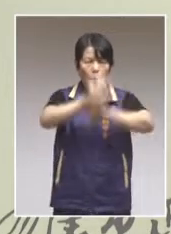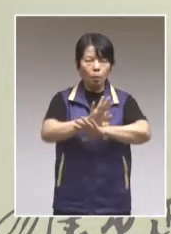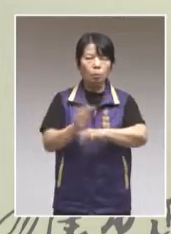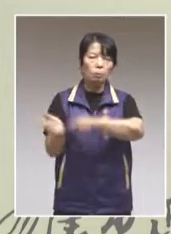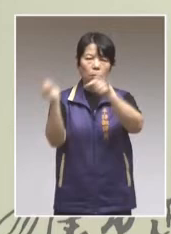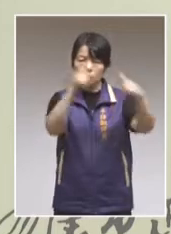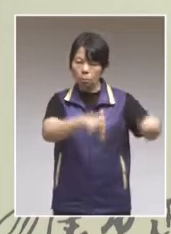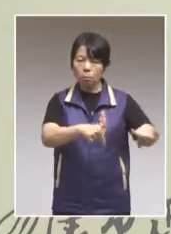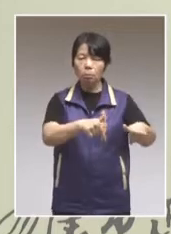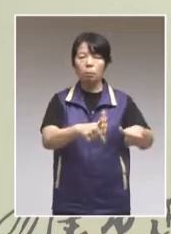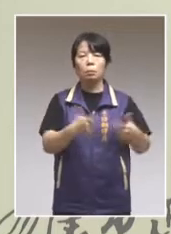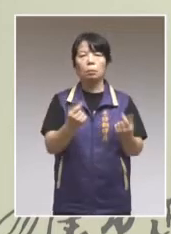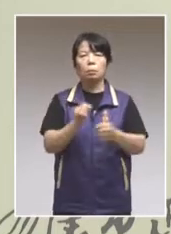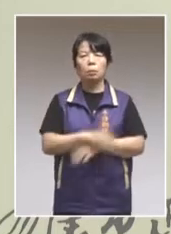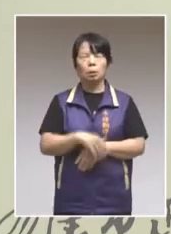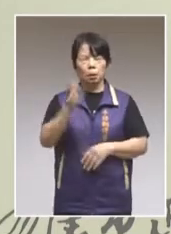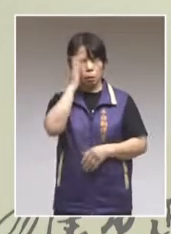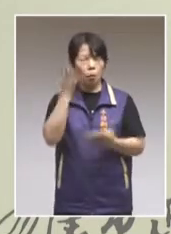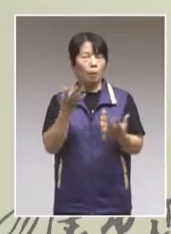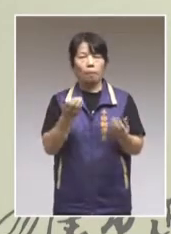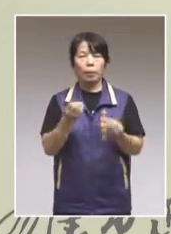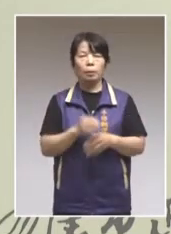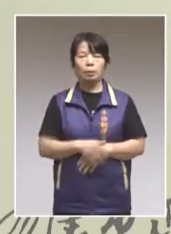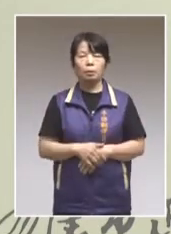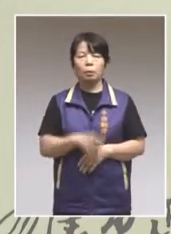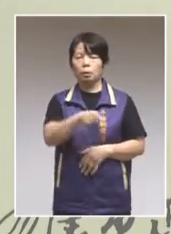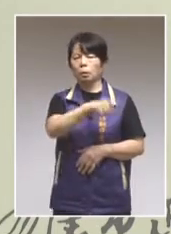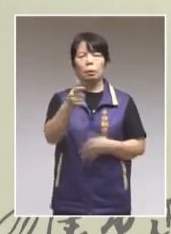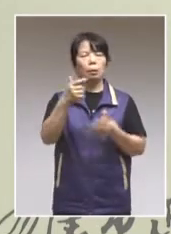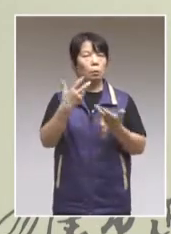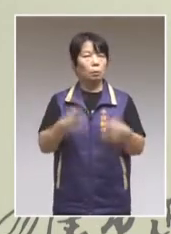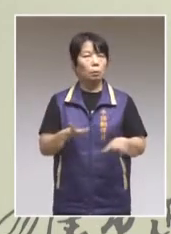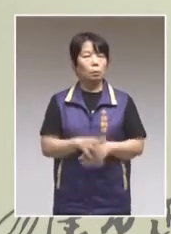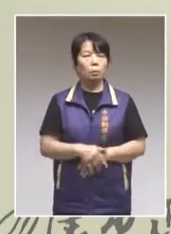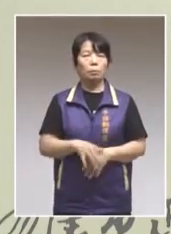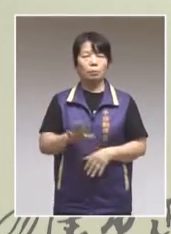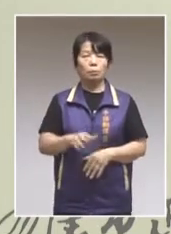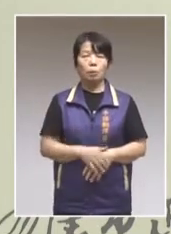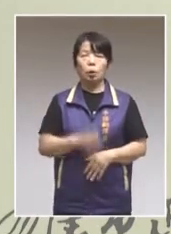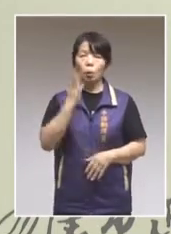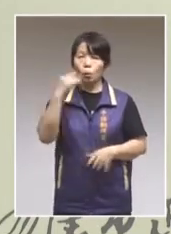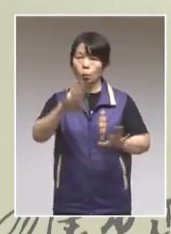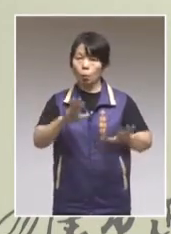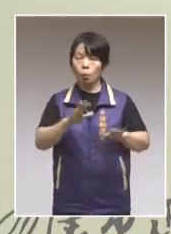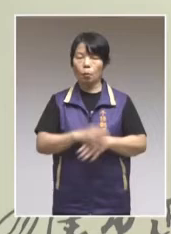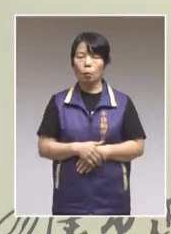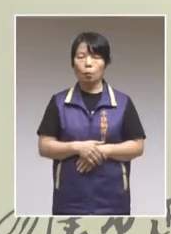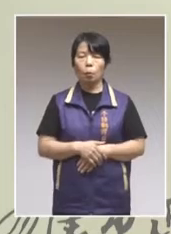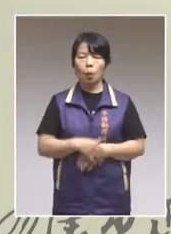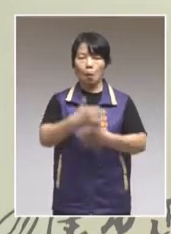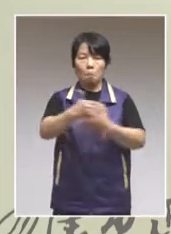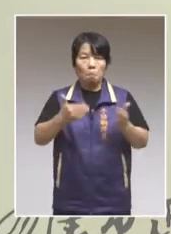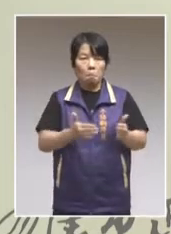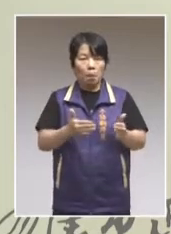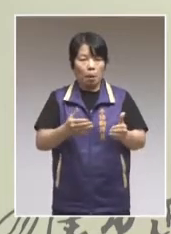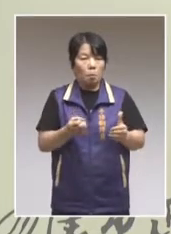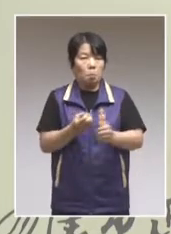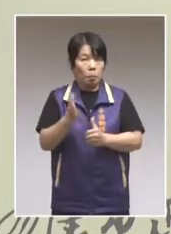拢暗规暗拢无困的这种情况是非常多，尤其只要涉及四五班的状